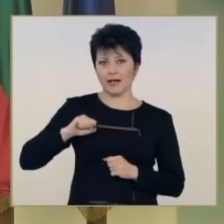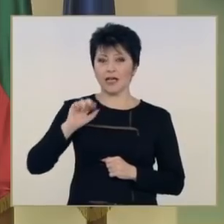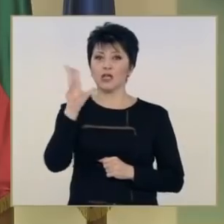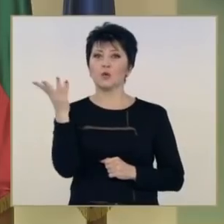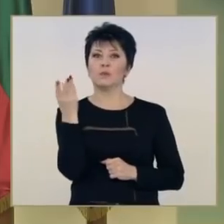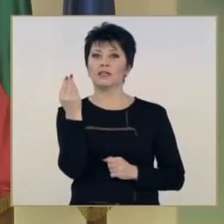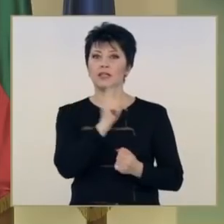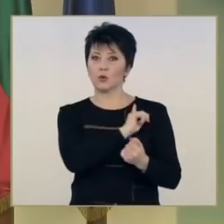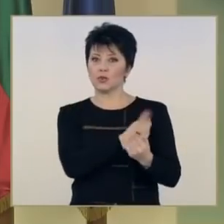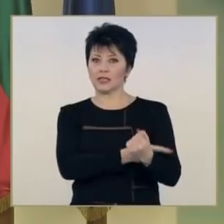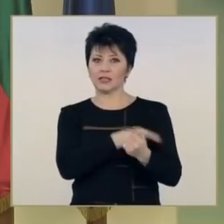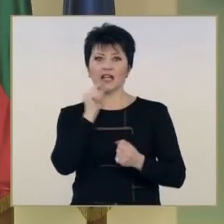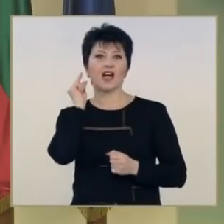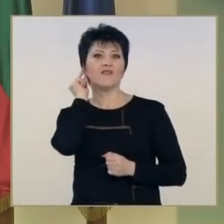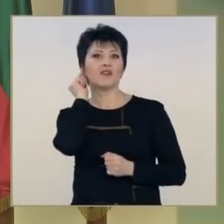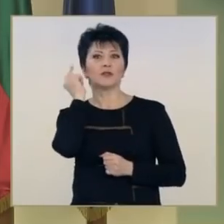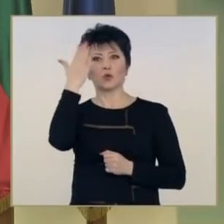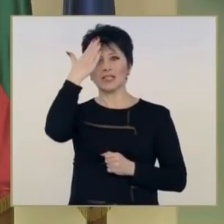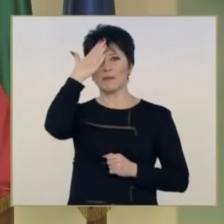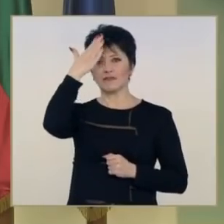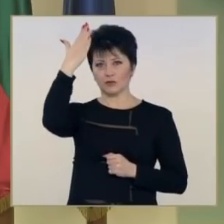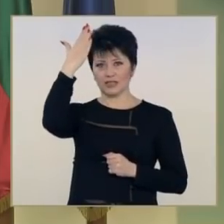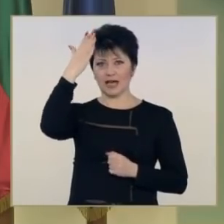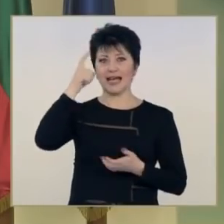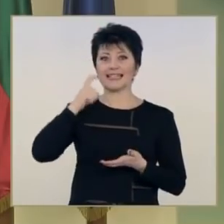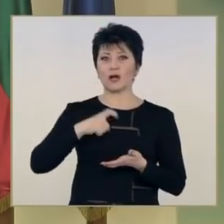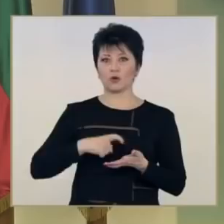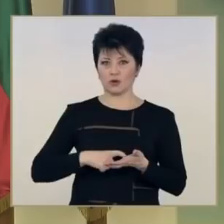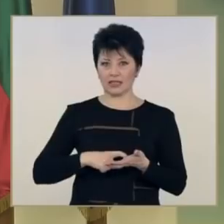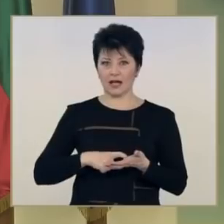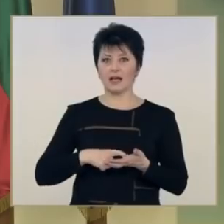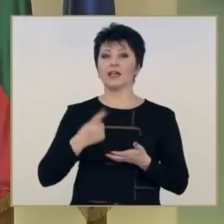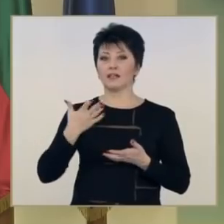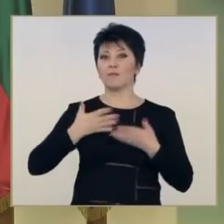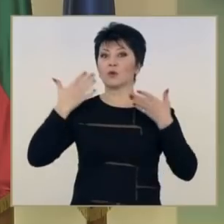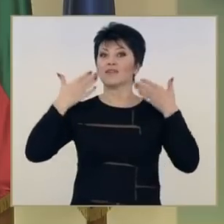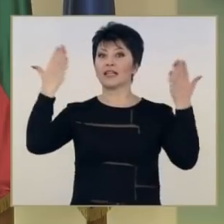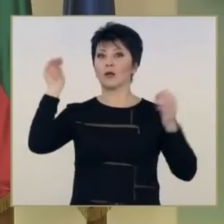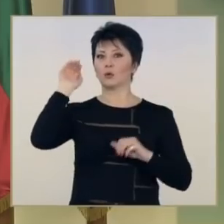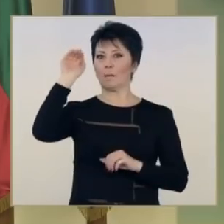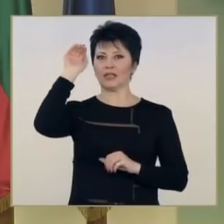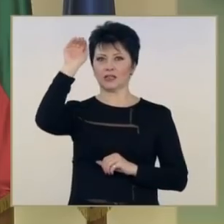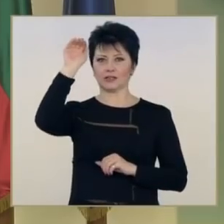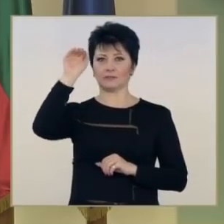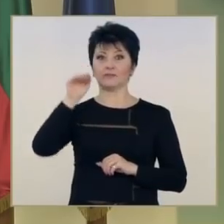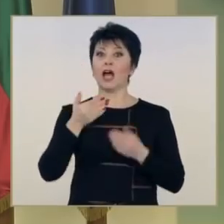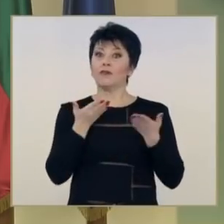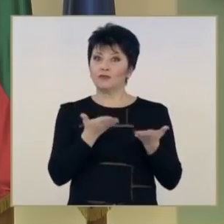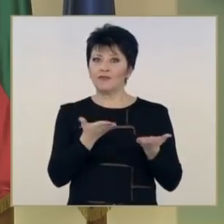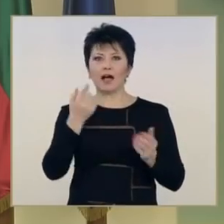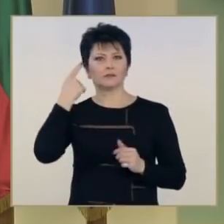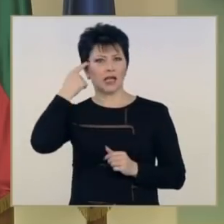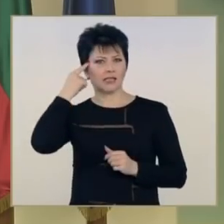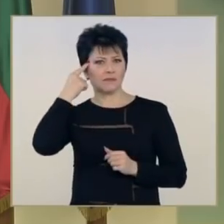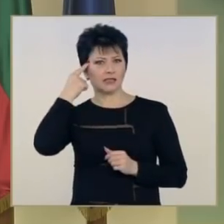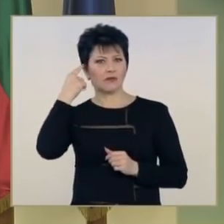на справедливостта, законността, суверенитета и просветеното бъдеще. В това е